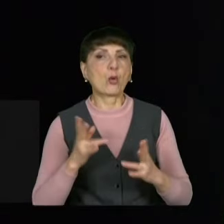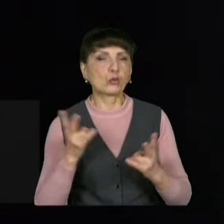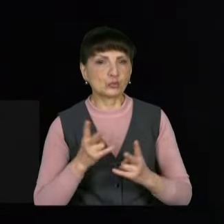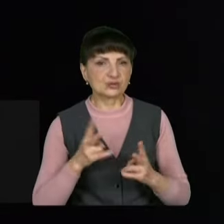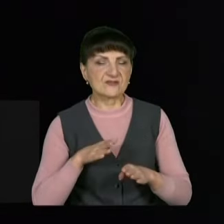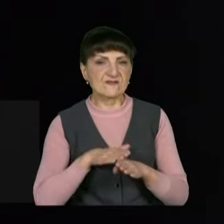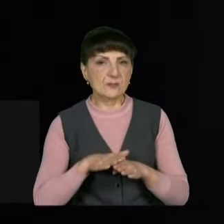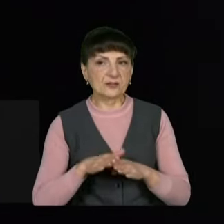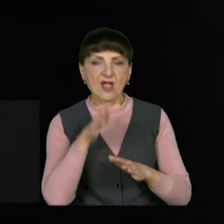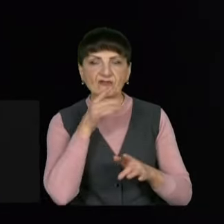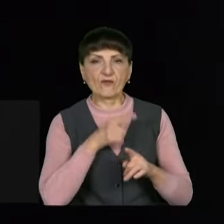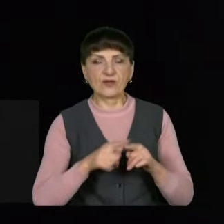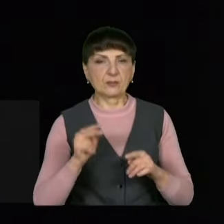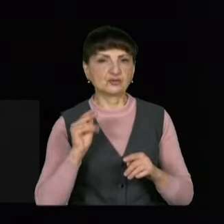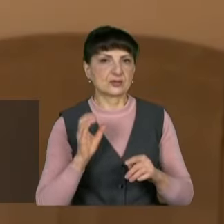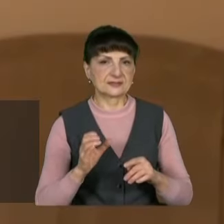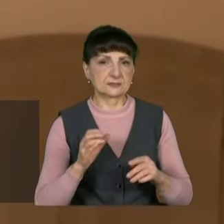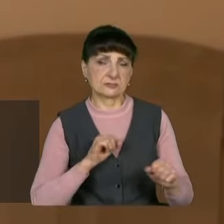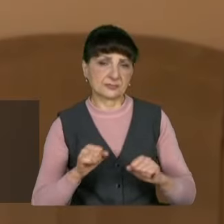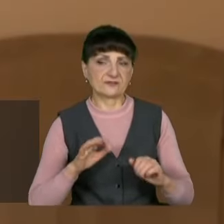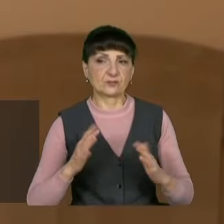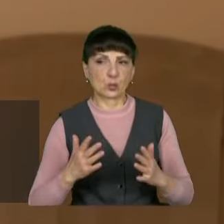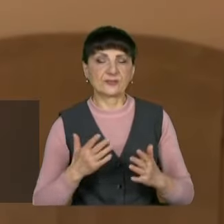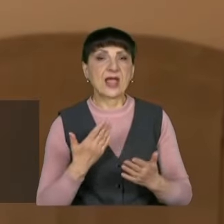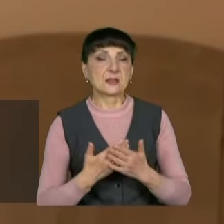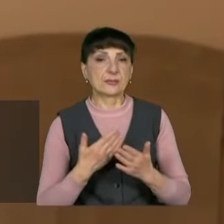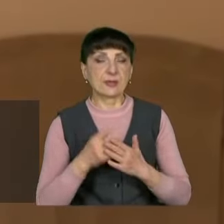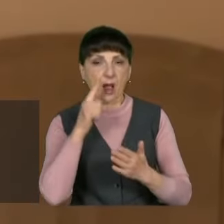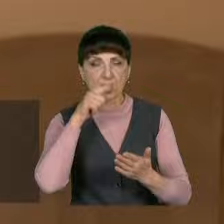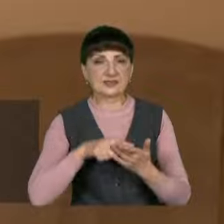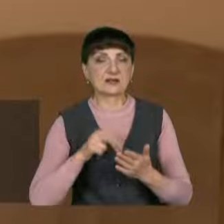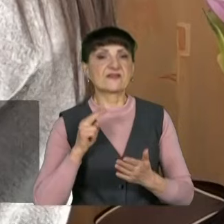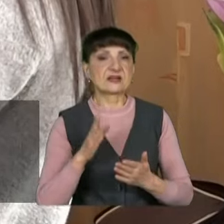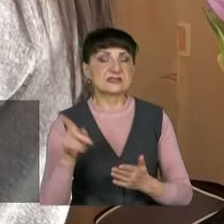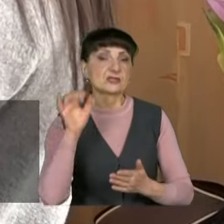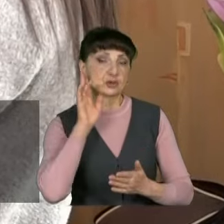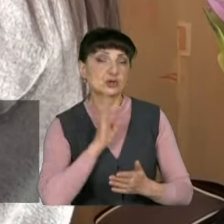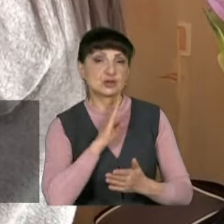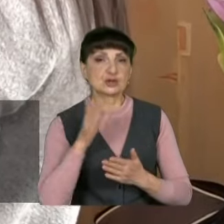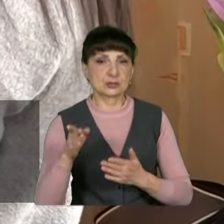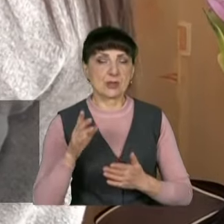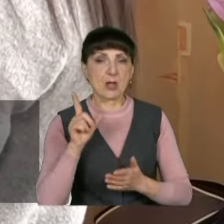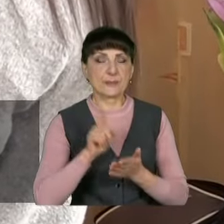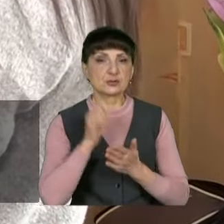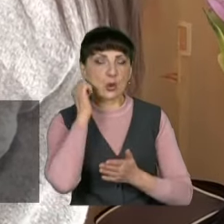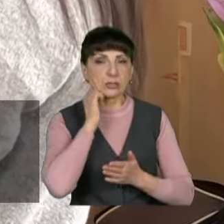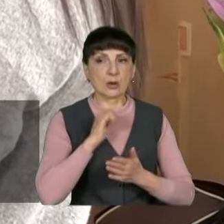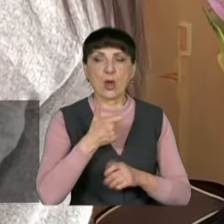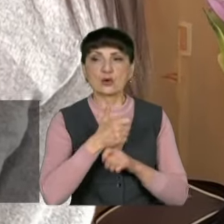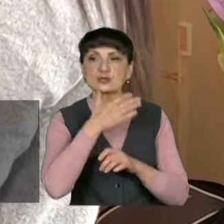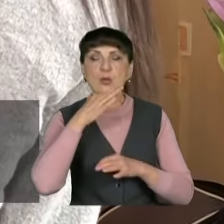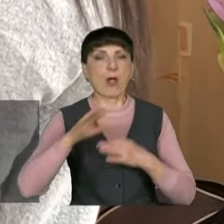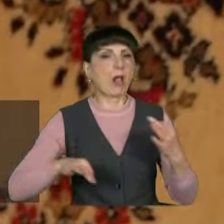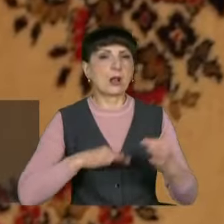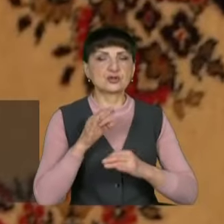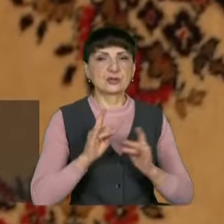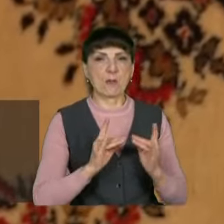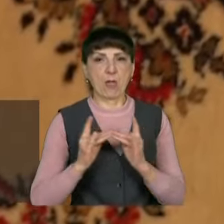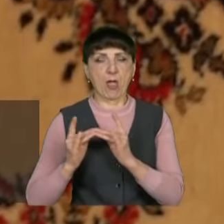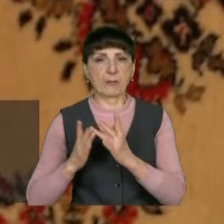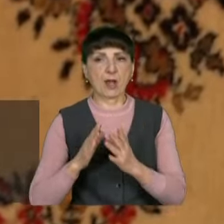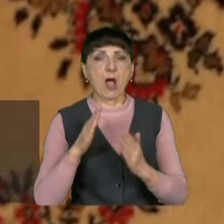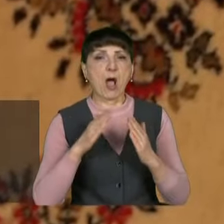прибегать во время чрезвычайной ситуации. Так, например, оказалось, что в квартире пенсионерки Любовь Недельской очень много лишней мебели, а